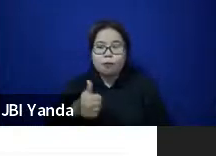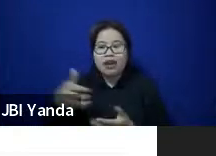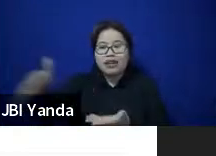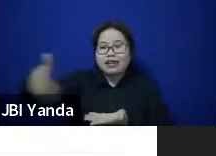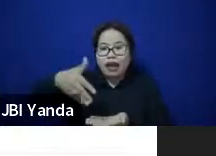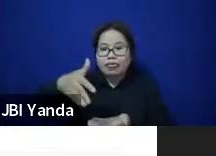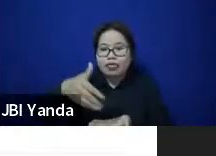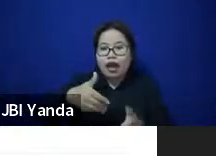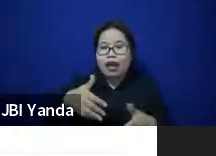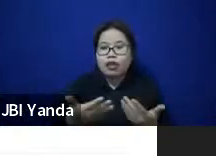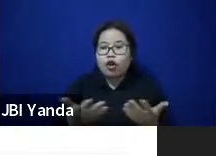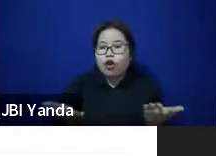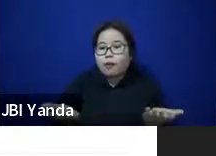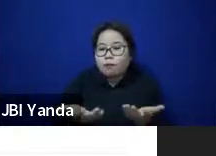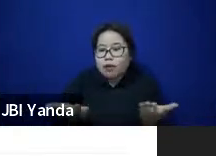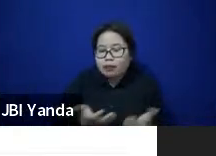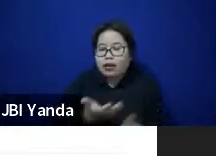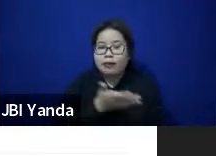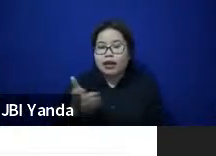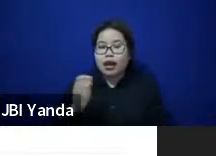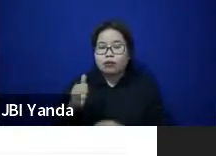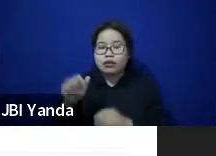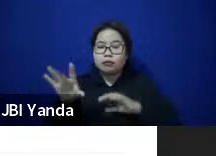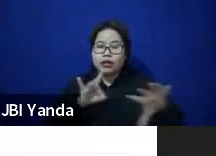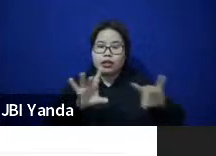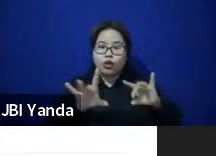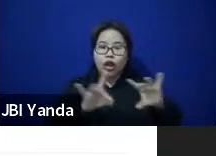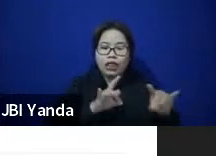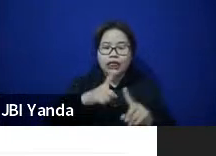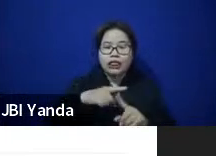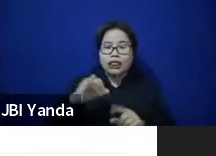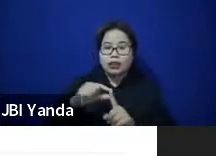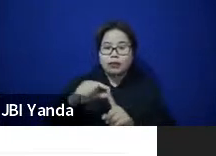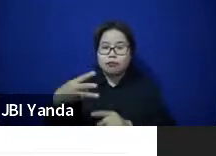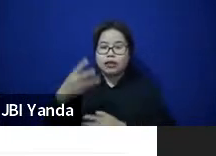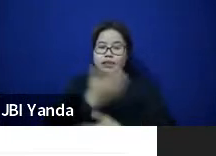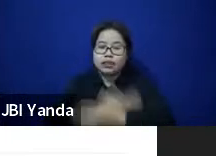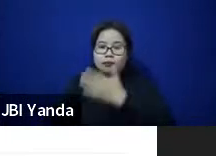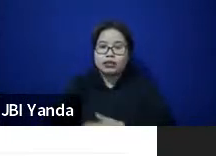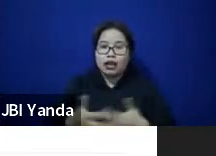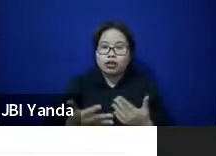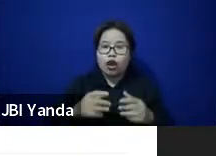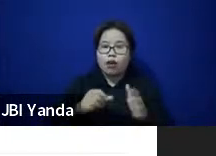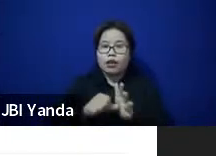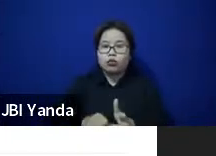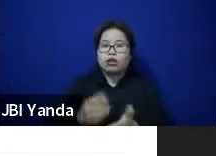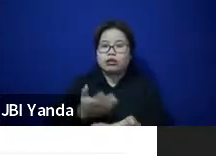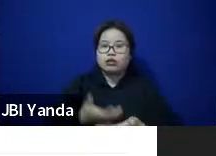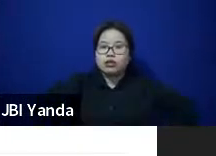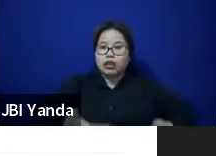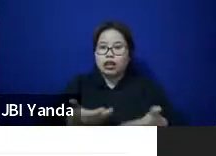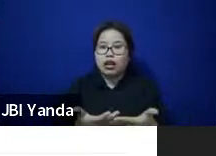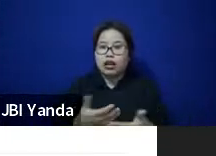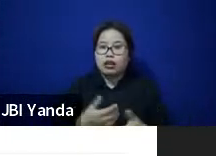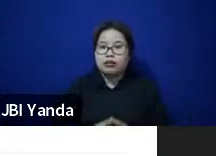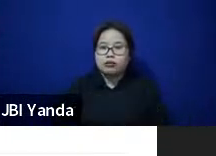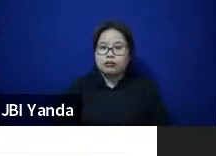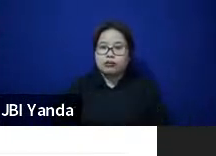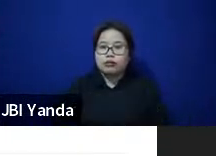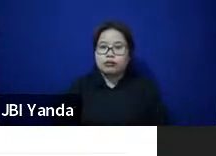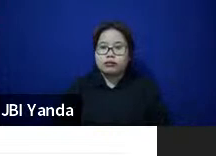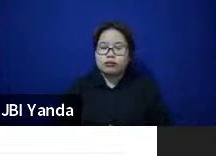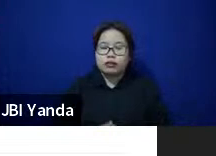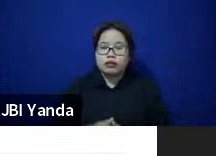maupun bagaimana mereka menentukan tipe penyandang disabilitas dan juga kemudian bantuan sosial yang diberikan melalui